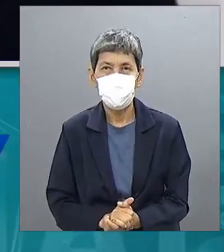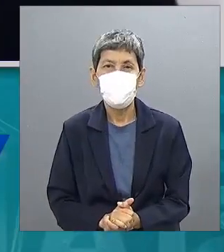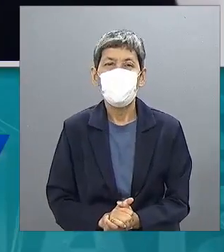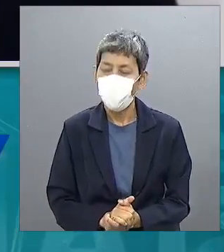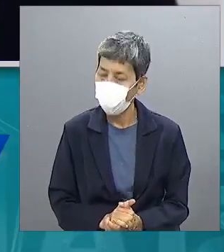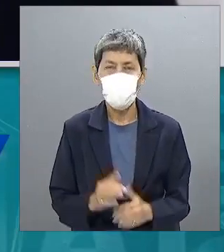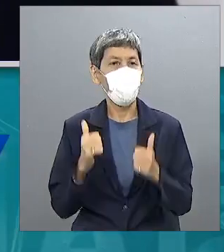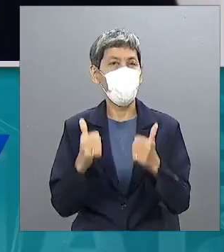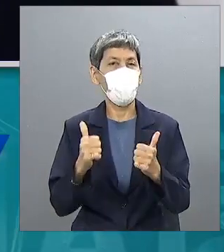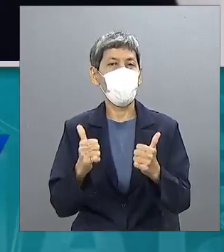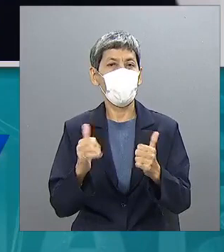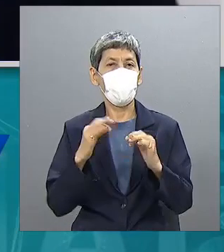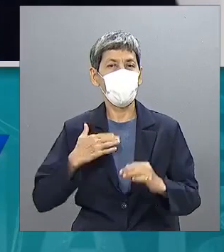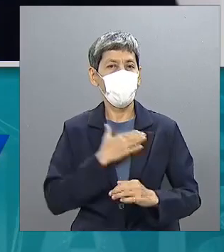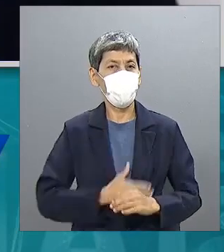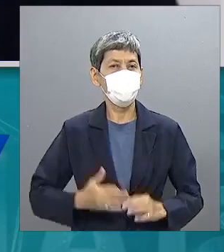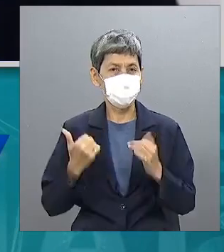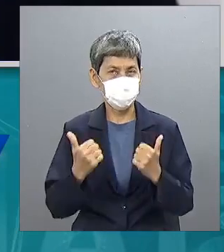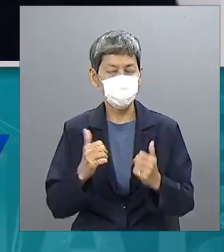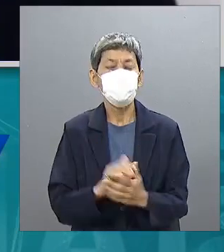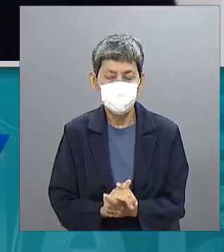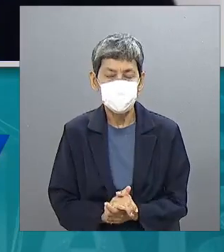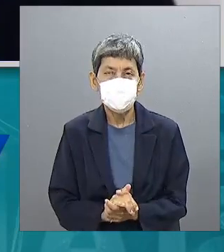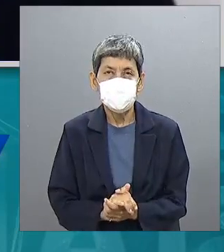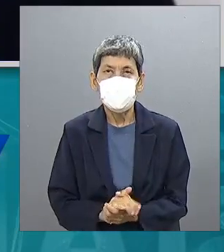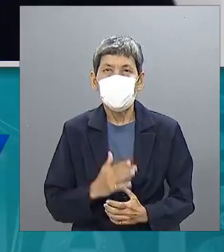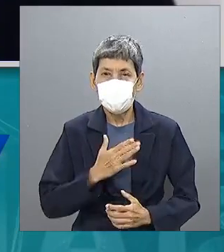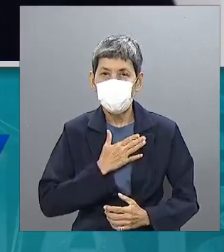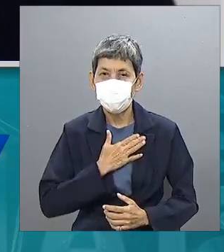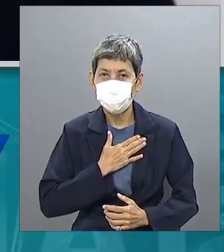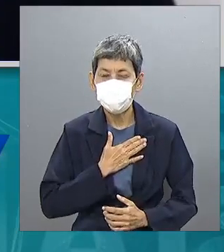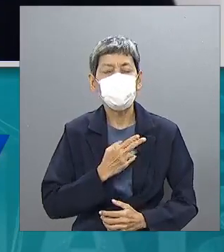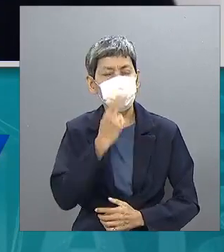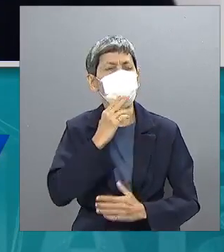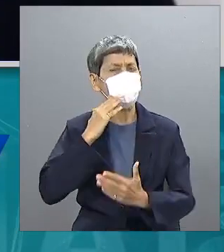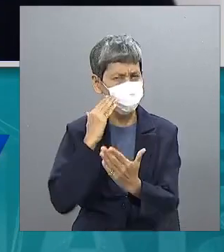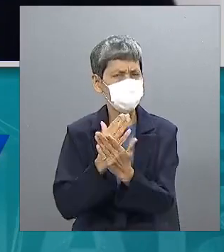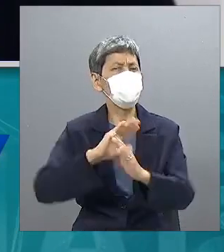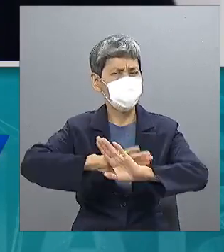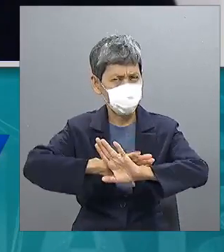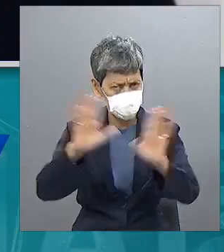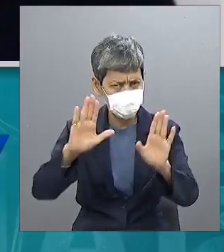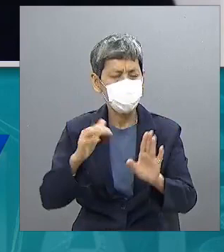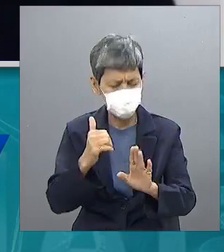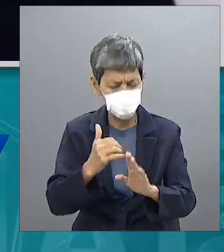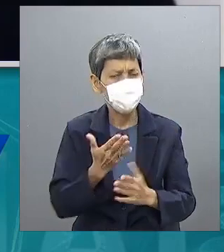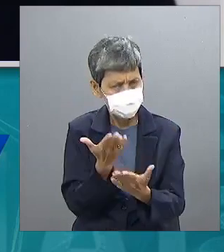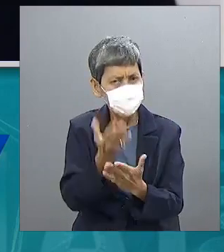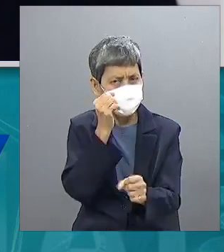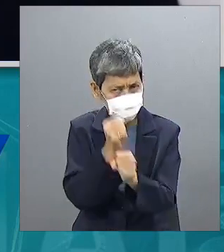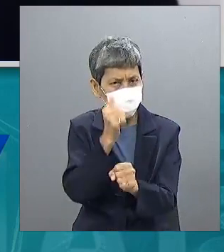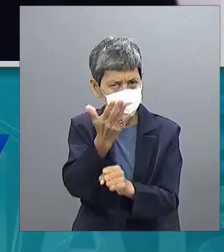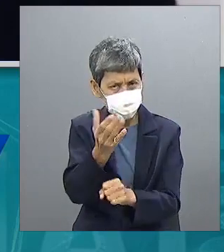ก็ดีต่อสุขภาพของเราเลยนะคะเพราะฉะนั้นคือเราก็เลิกสูบลดลดเสียงคุณทำได้แน่นอนนะคะ